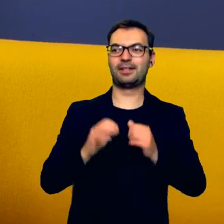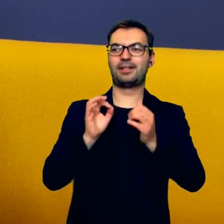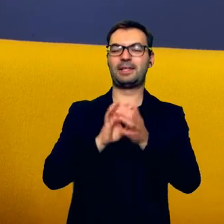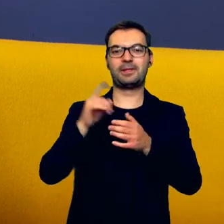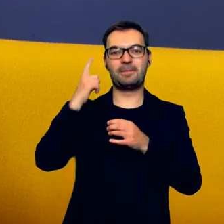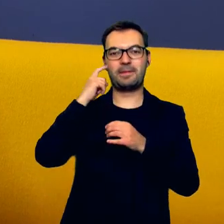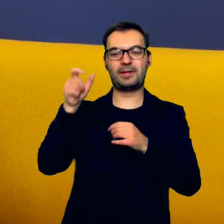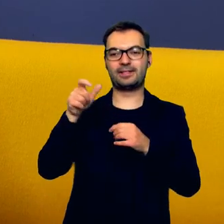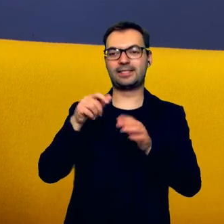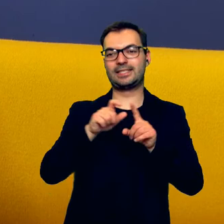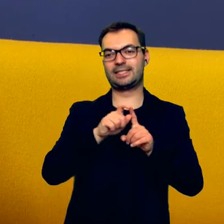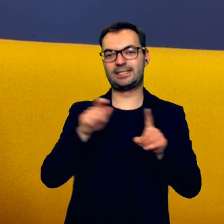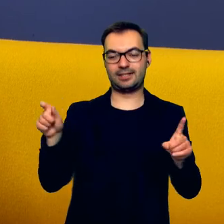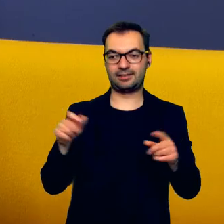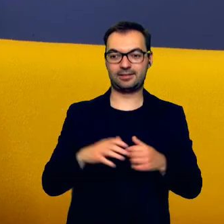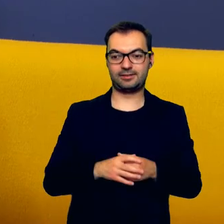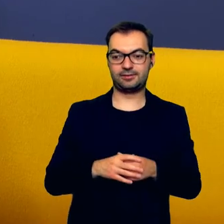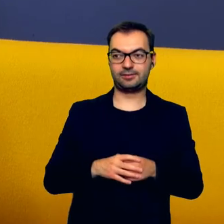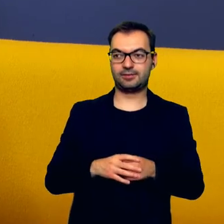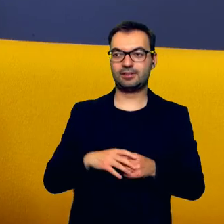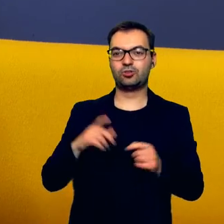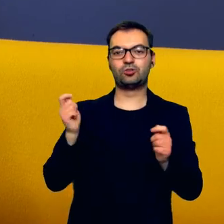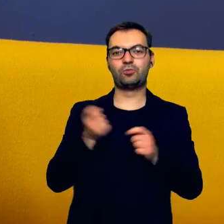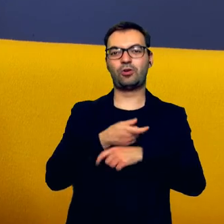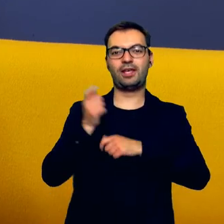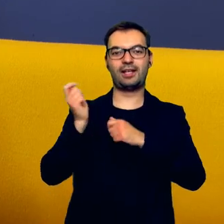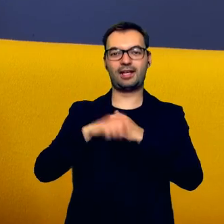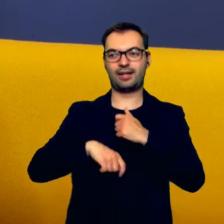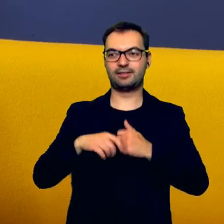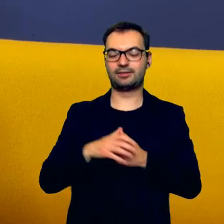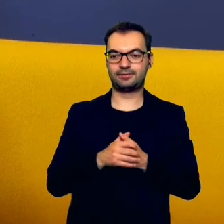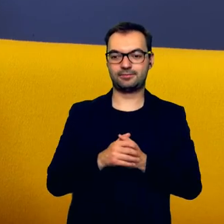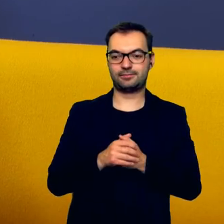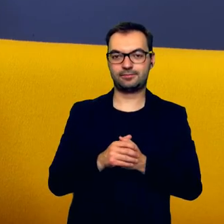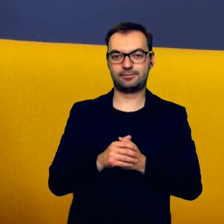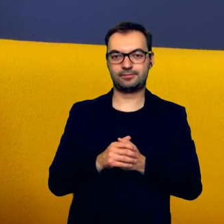pewno pani pamięta takie zdanie z Zbrodni i kary Dostojewskiego,